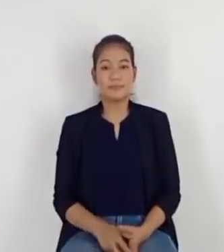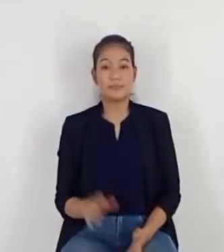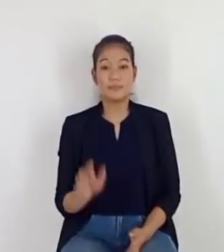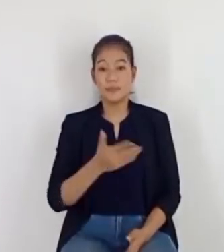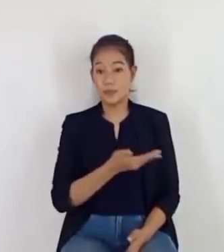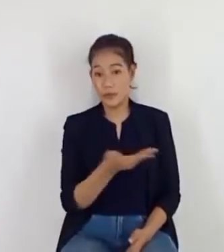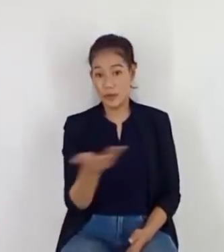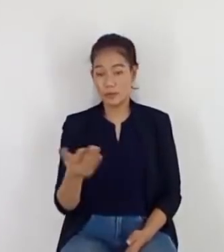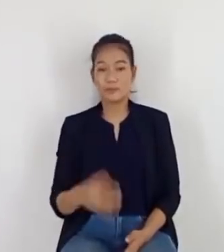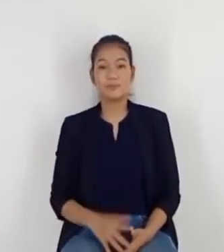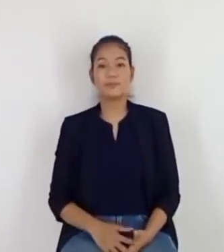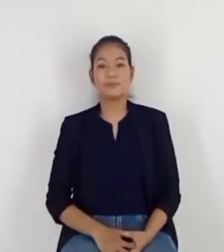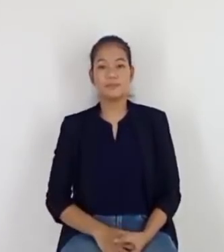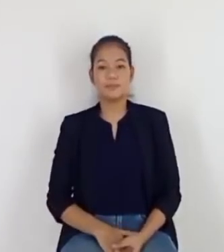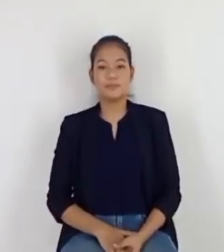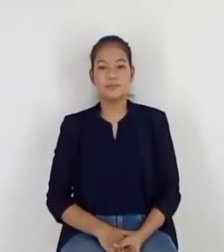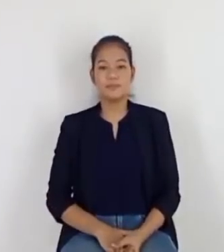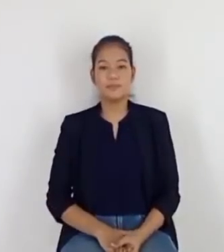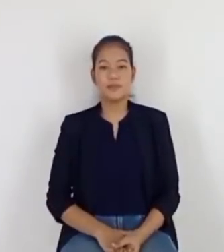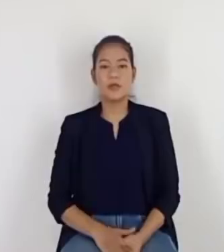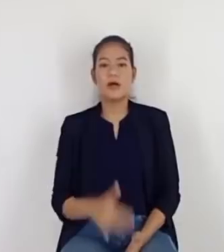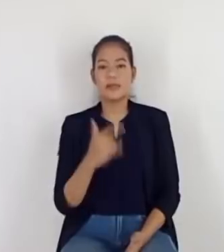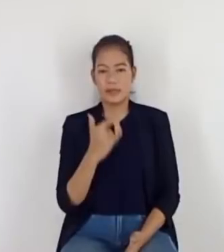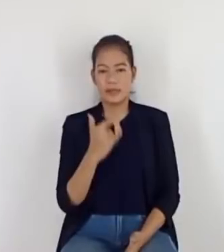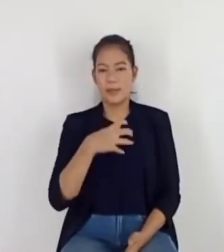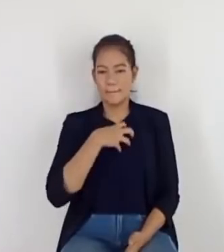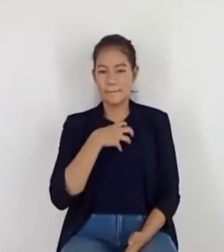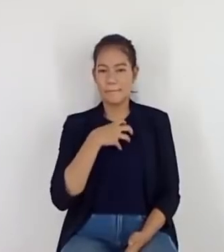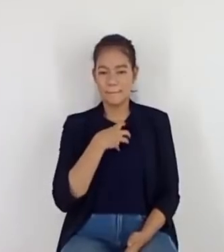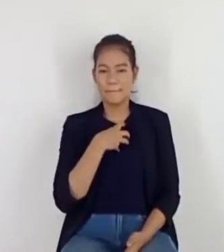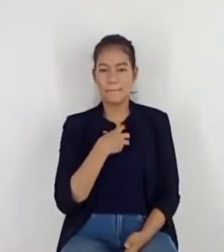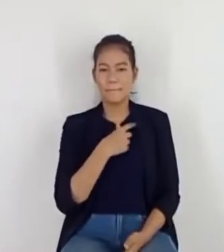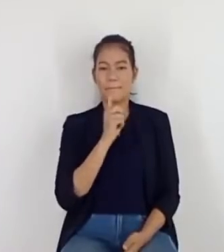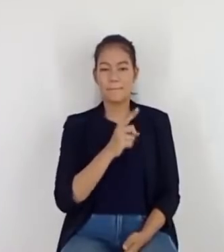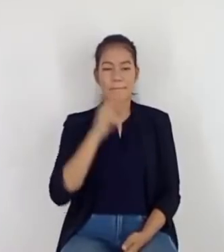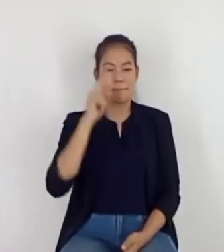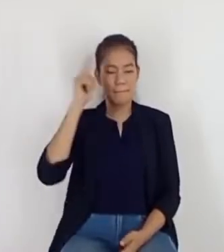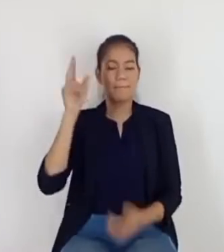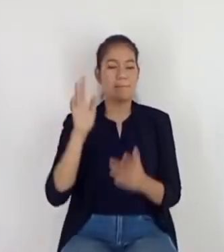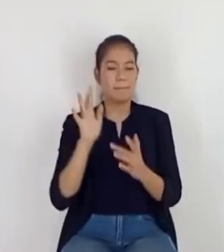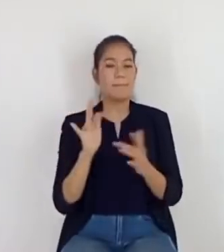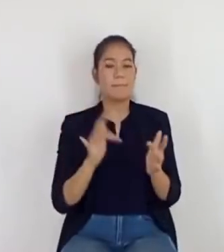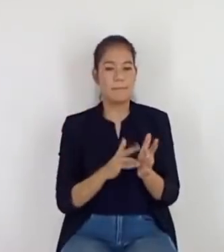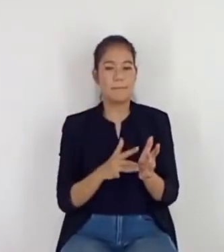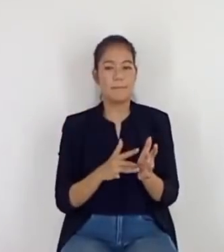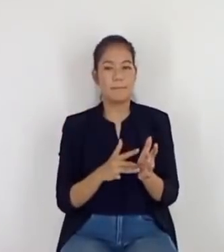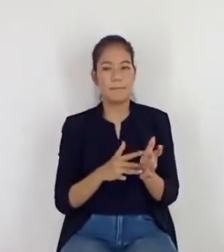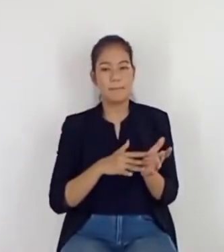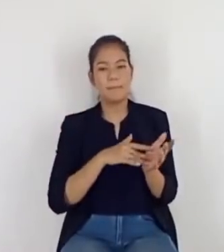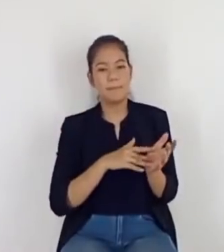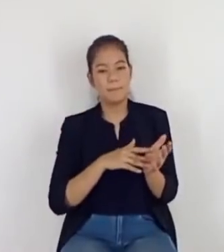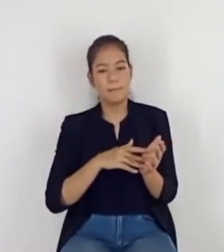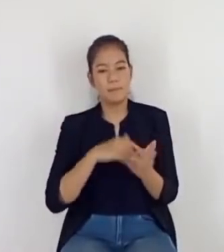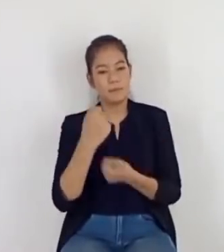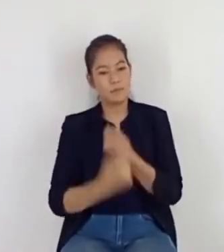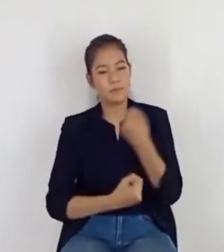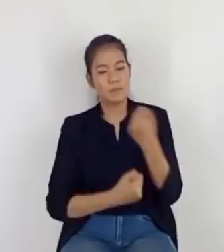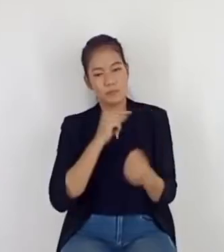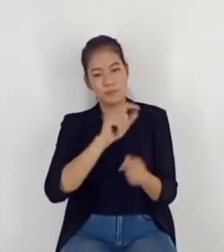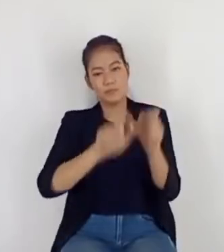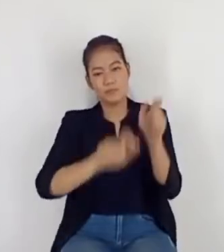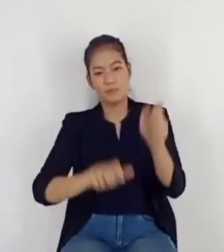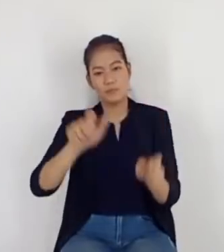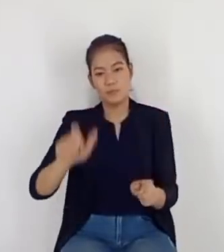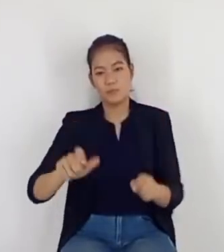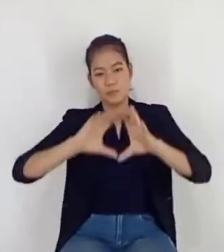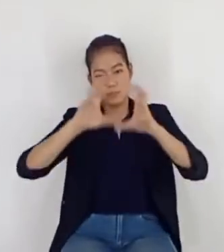Saudaraku, dengan terus meyakini bahwa Tuhan Yesus telah melakukan karya bagi kemanusiaan